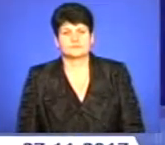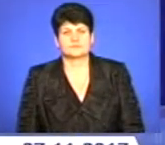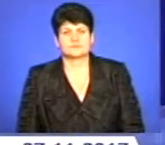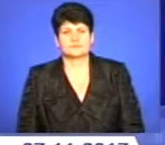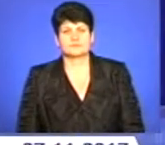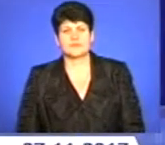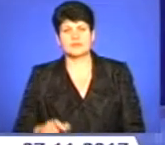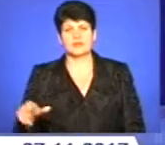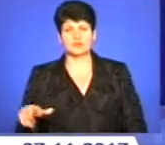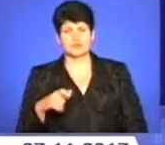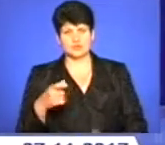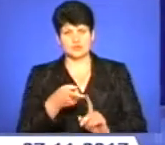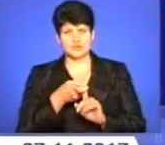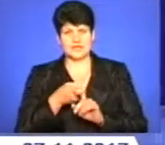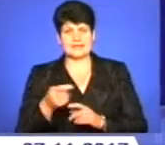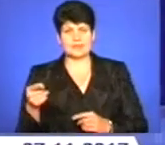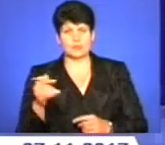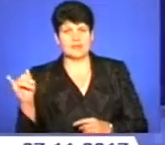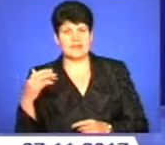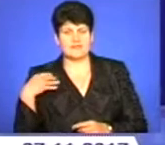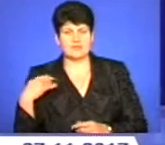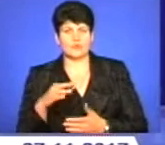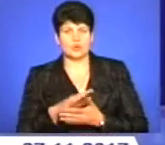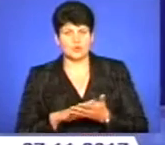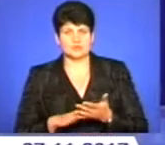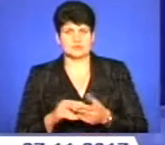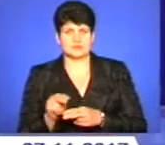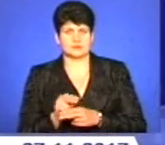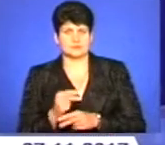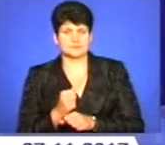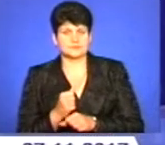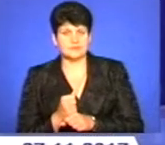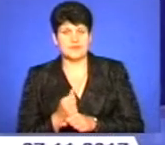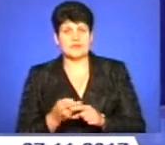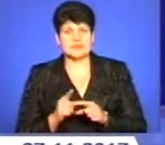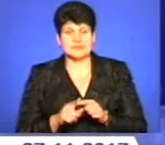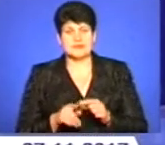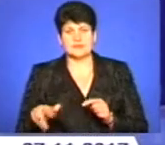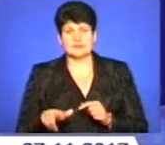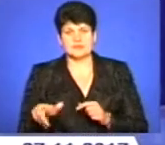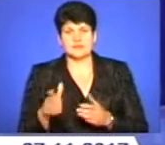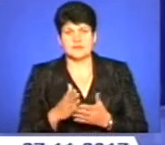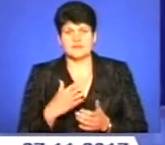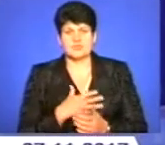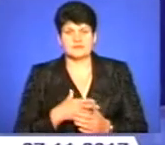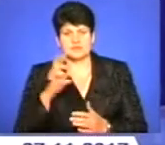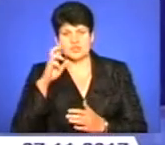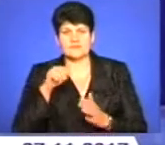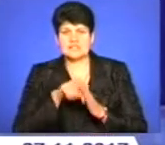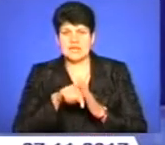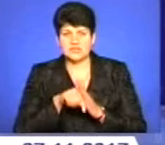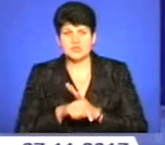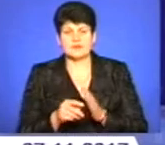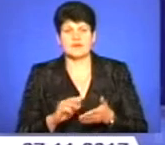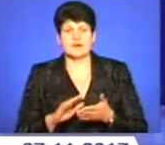На дорозі, що сполучає Тернопіль та Львів, тривають ремонтні роботи. Це міжнародна траса, яка має важливе державне значення. Втім,